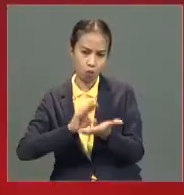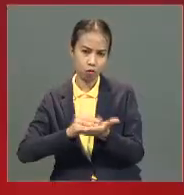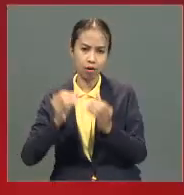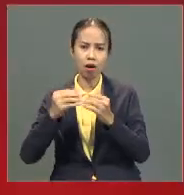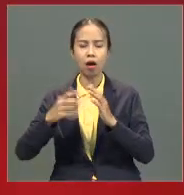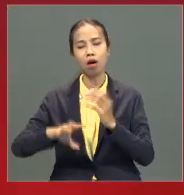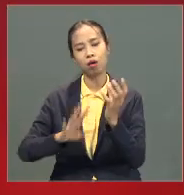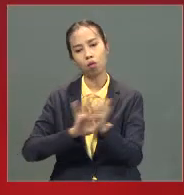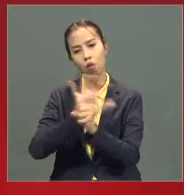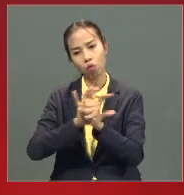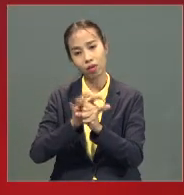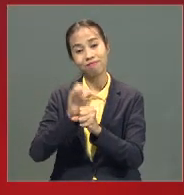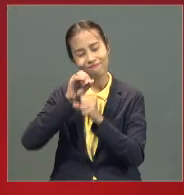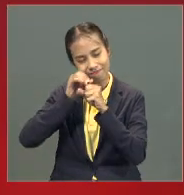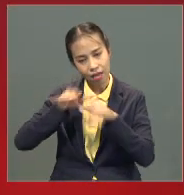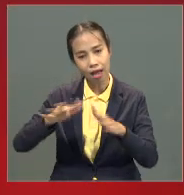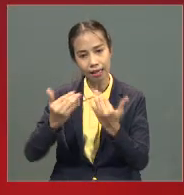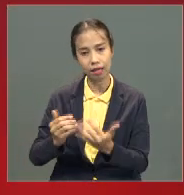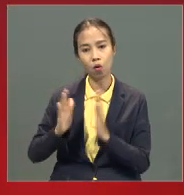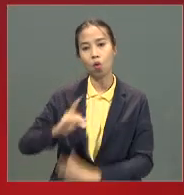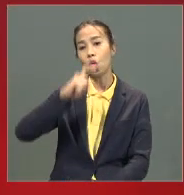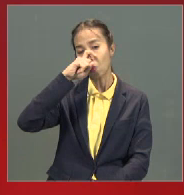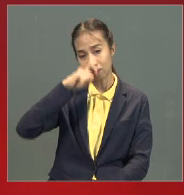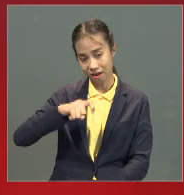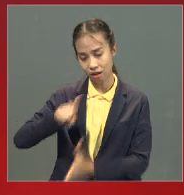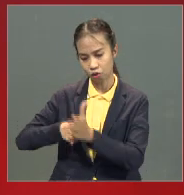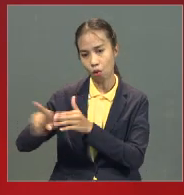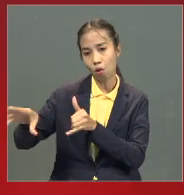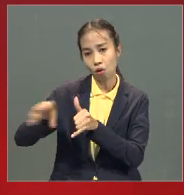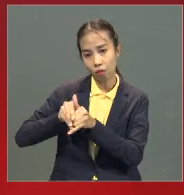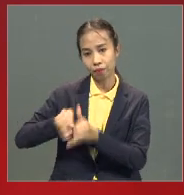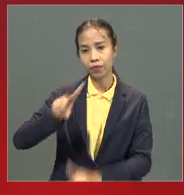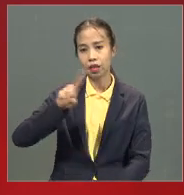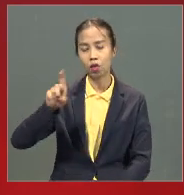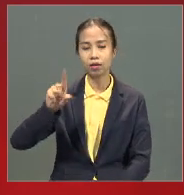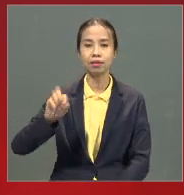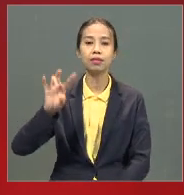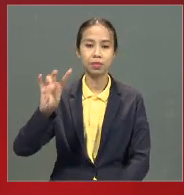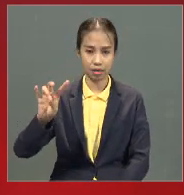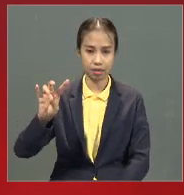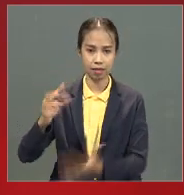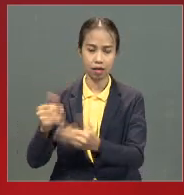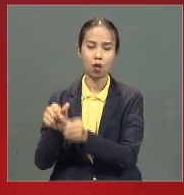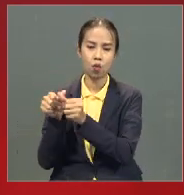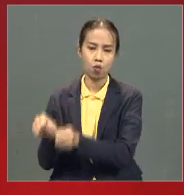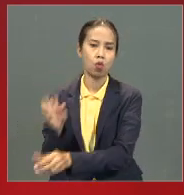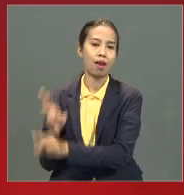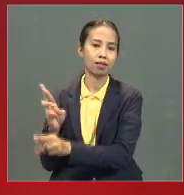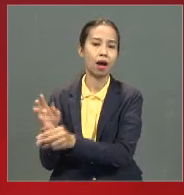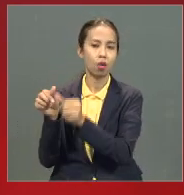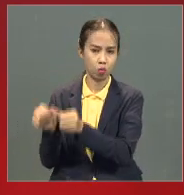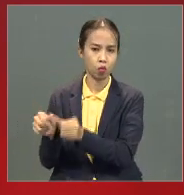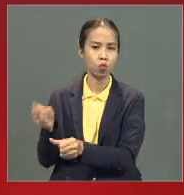คนด้วยกันสำหรับข้อมูลการระบาดของโคลอี 19ที่อียิปต์ก็พบว่ามีคนไทยที่อียิปต์ติดเชื้อ127คนแล้วก็อยู่ระหว่างการรักษา